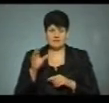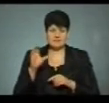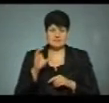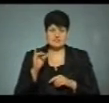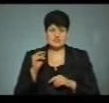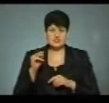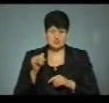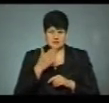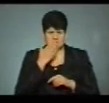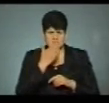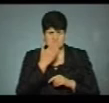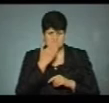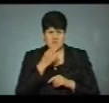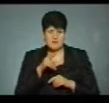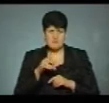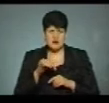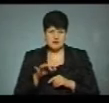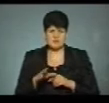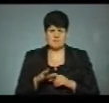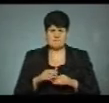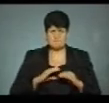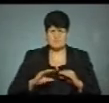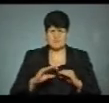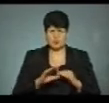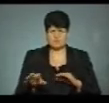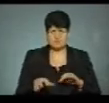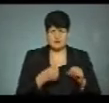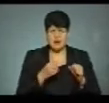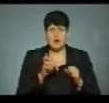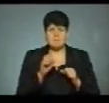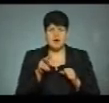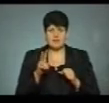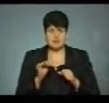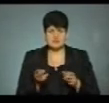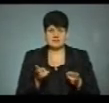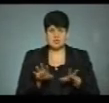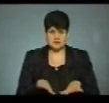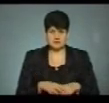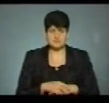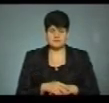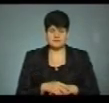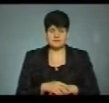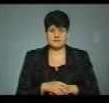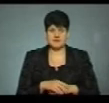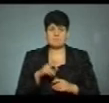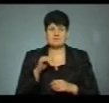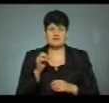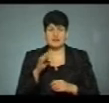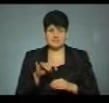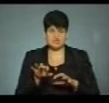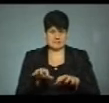через запах і плісняву на дошках підлогу демонтували, а балки залишили. Підрядчик забрав ті дошки,